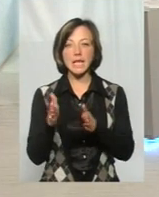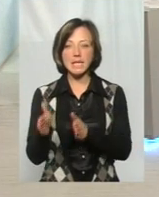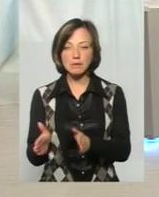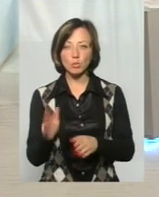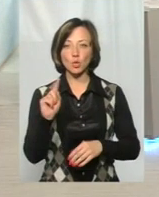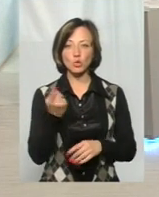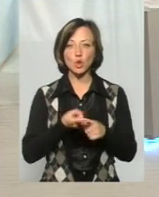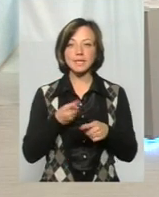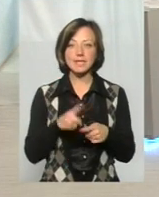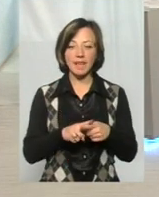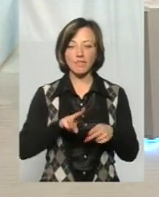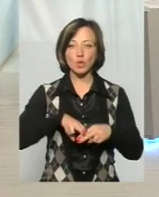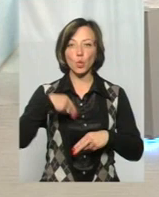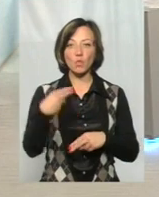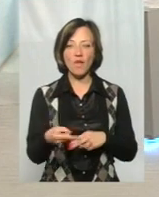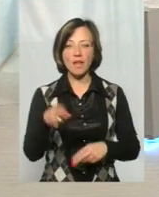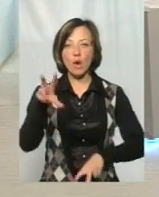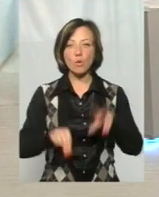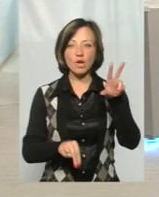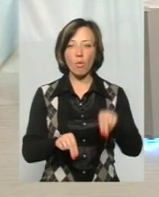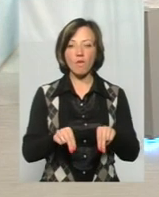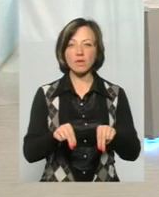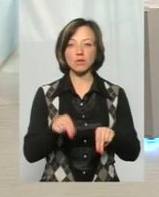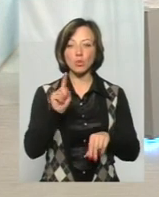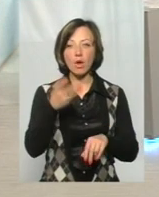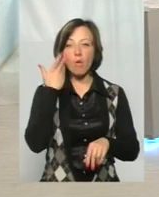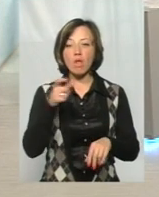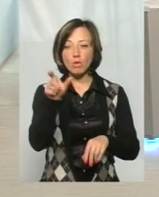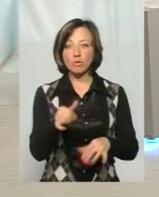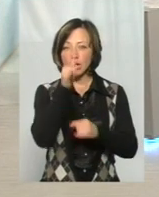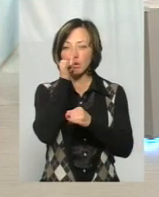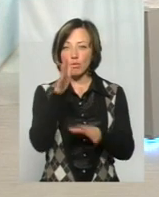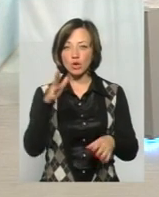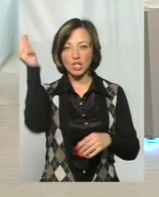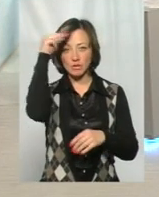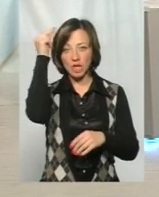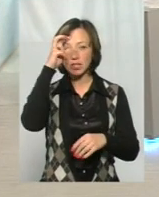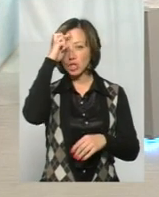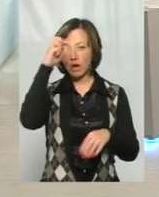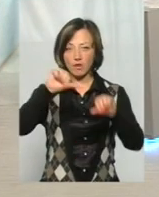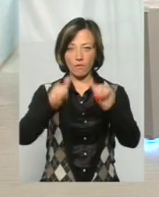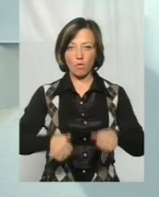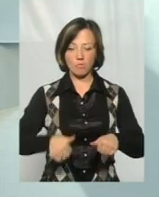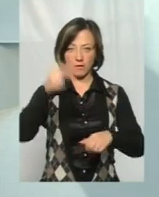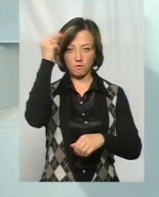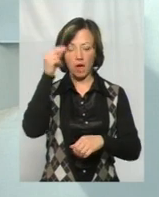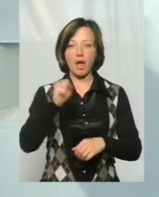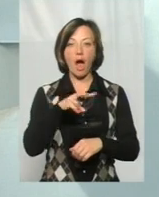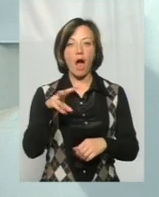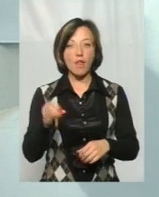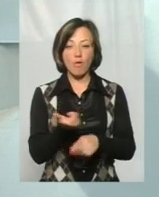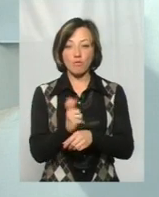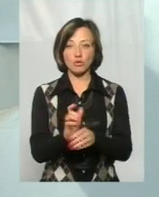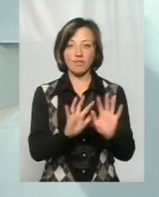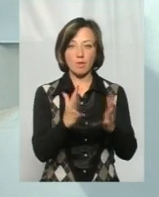що це відшкодування розраховано тоді, коли особа не може піти на державне навчання, тобто на державну форму навчання. Але у